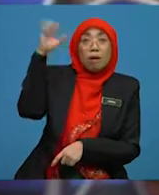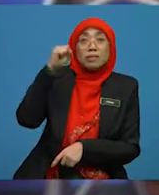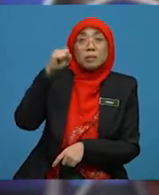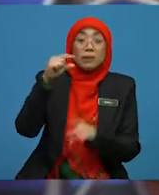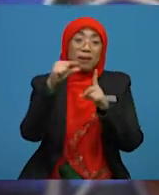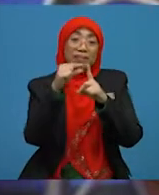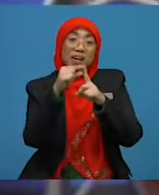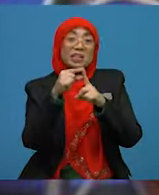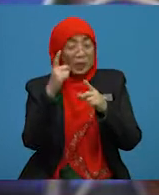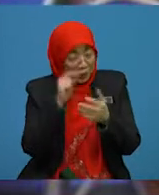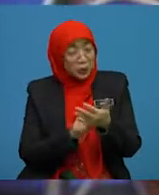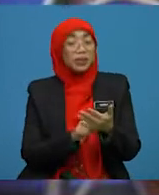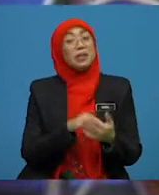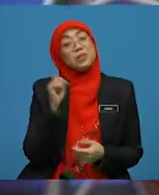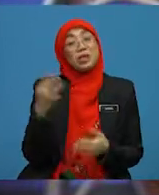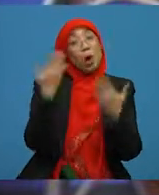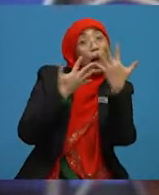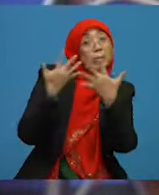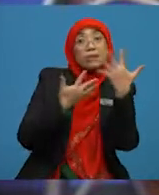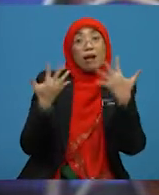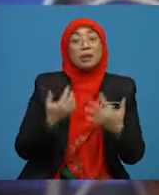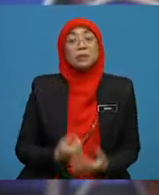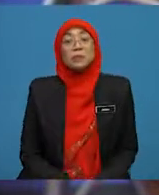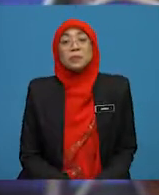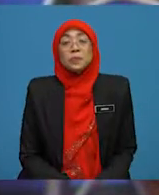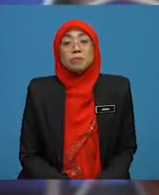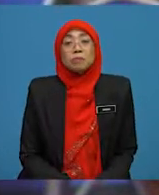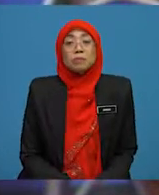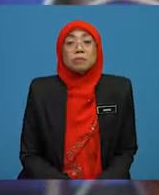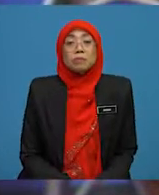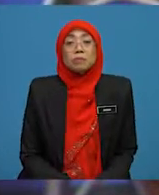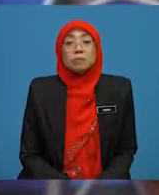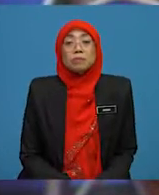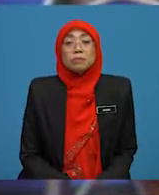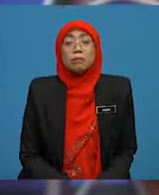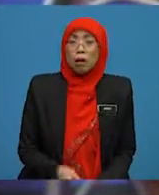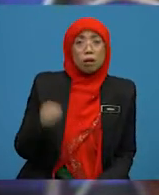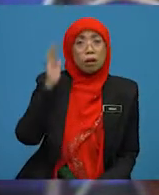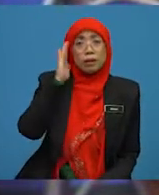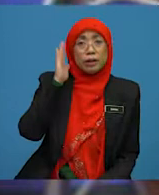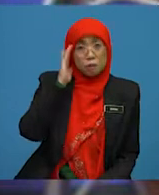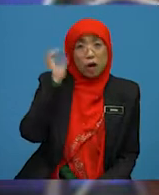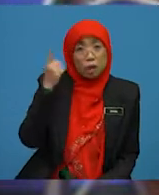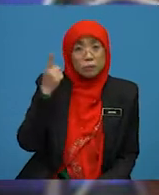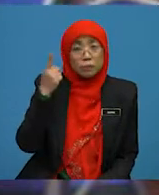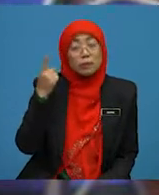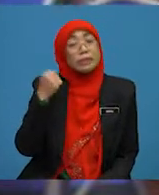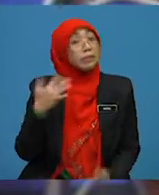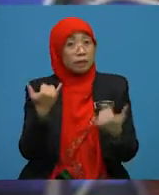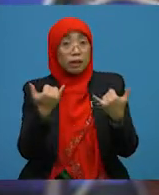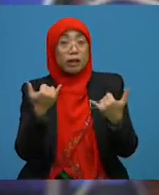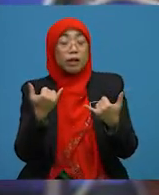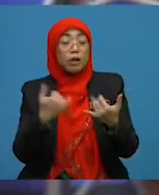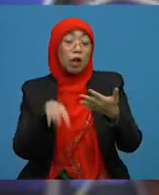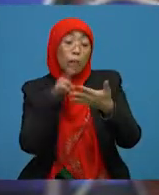Baiklah para pelajar. Cikgu akan terangkan pula hubungan antara konsep, kata dan